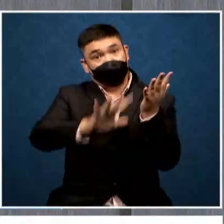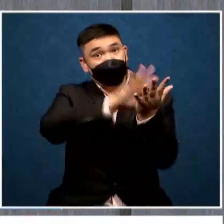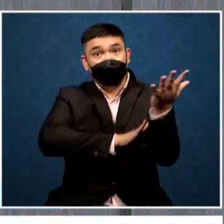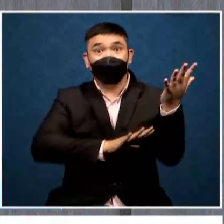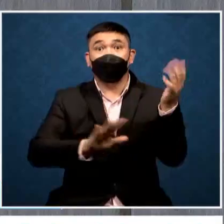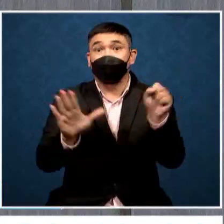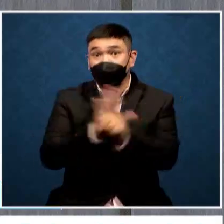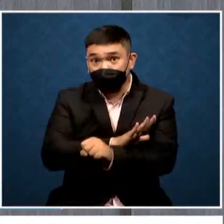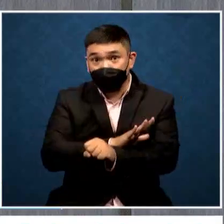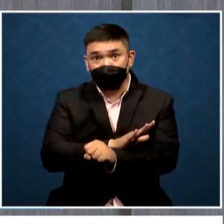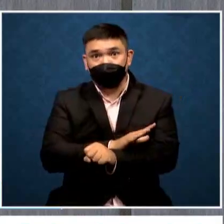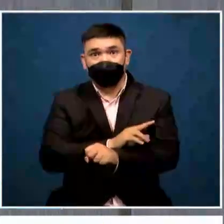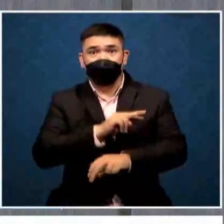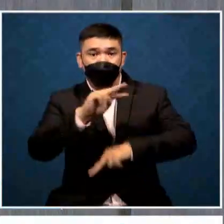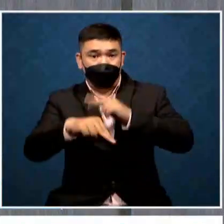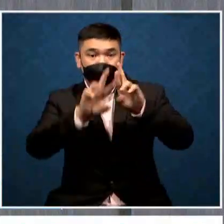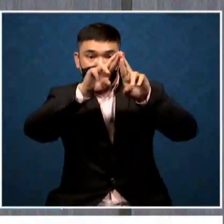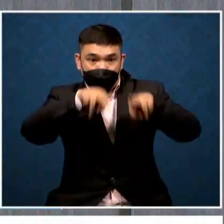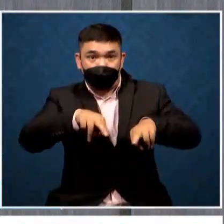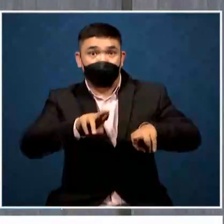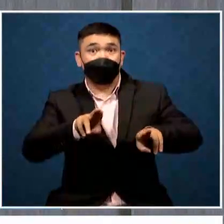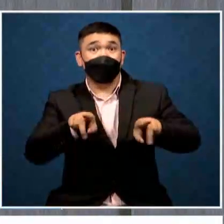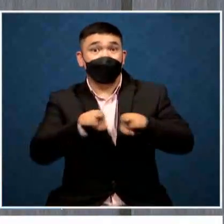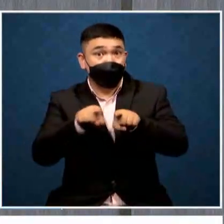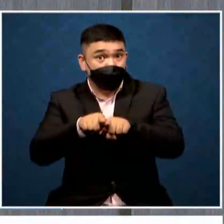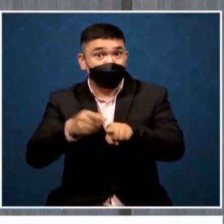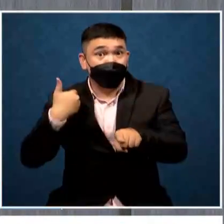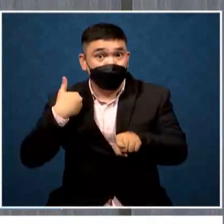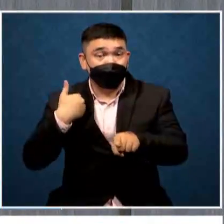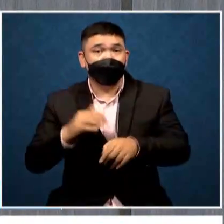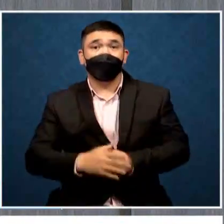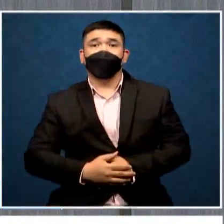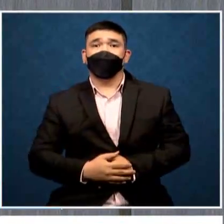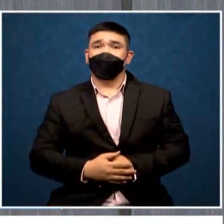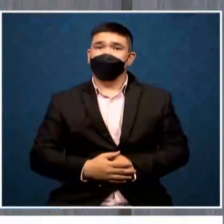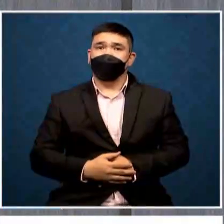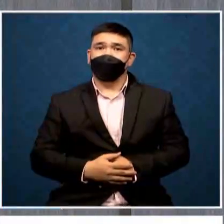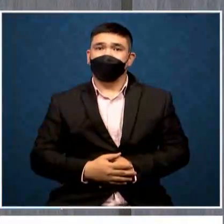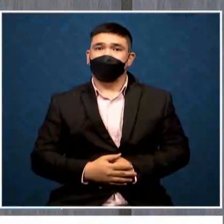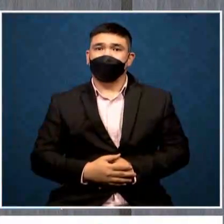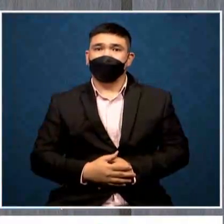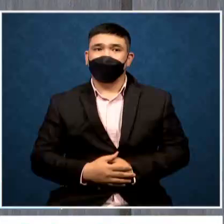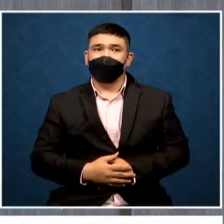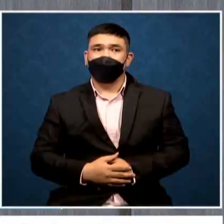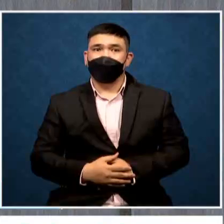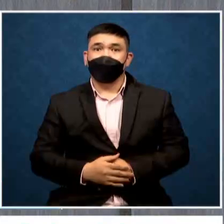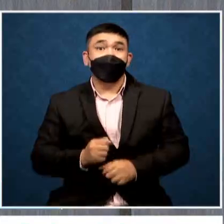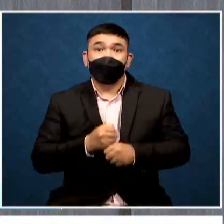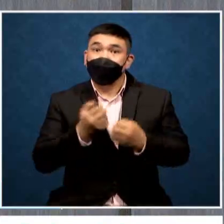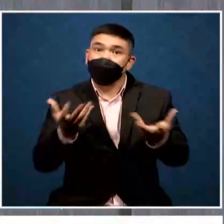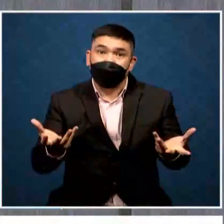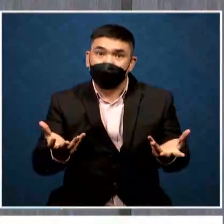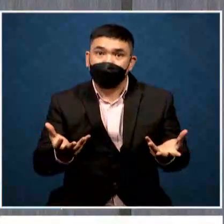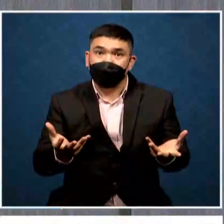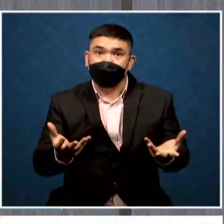กับสถานบริการเหล่านี้จะดำเนินการอย่าง